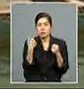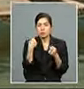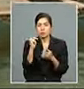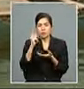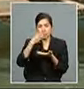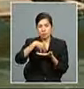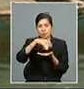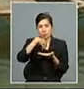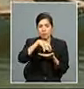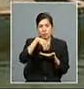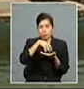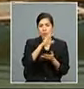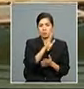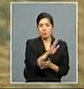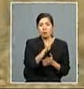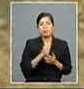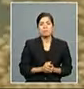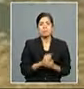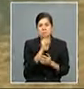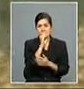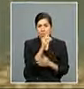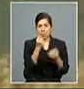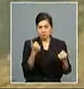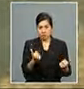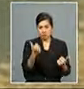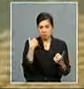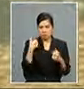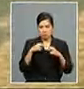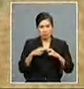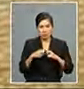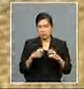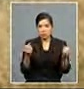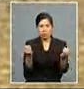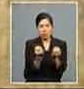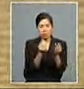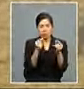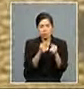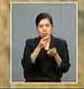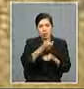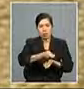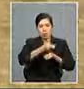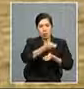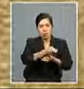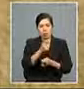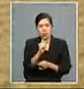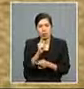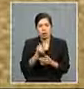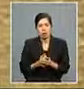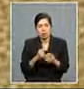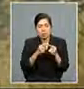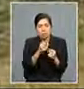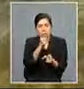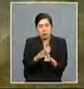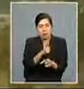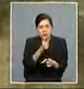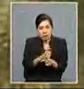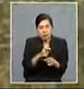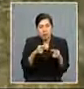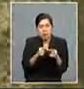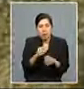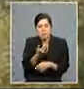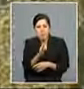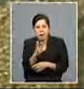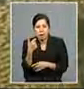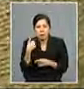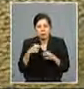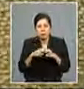ศษในพื้นที่ของกบข่าว3ครับก็พบว่ากำลังเกิดการเกษตรมากครับอย่างปลาในกระชังแม่น้ำโขงที่บึงกาฬนะครับได้รับผลกระทบจาก